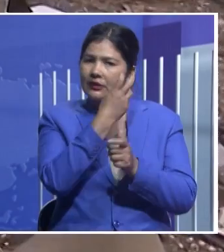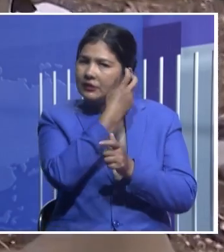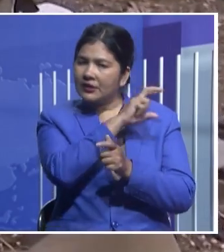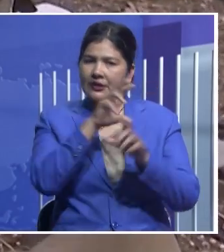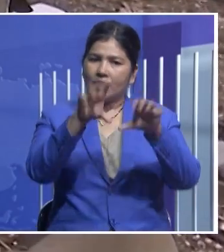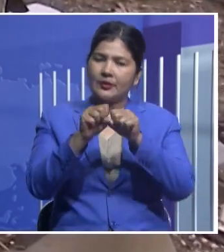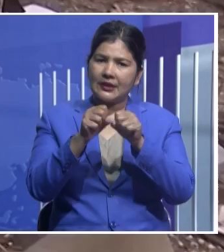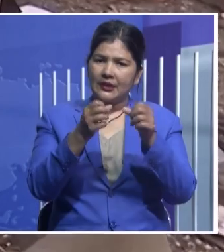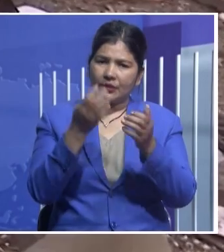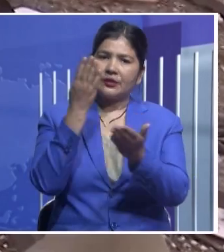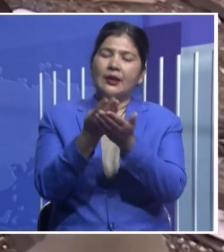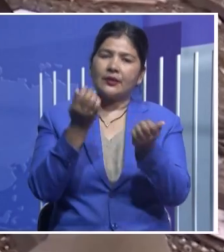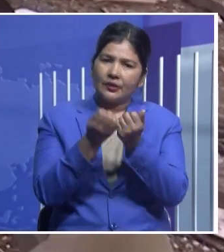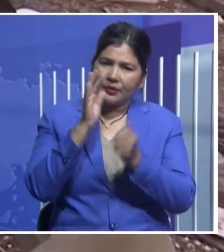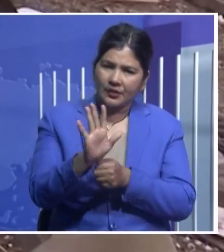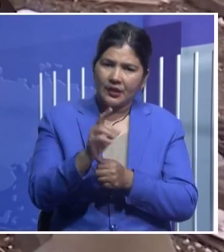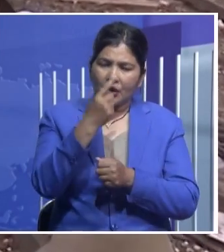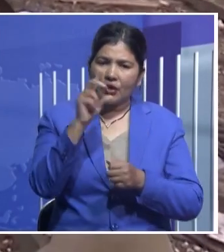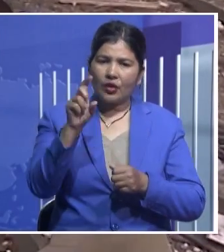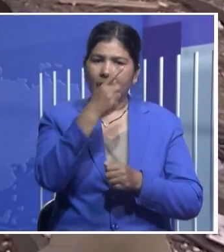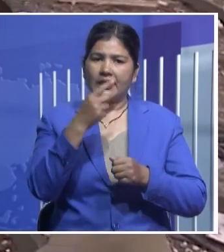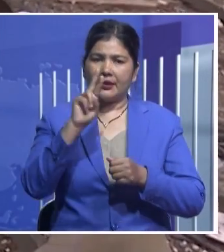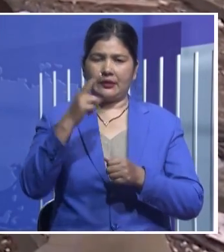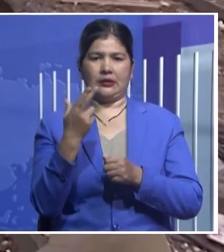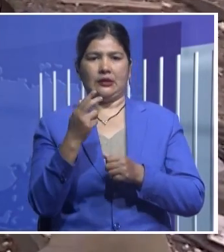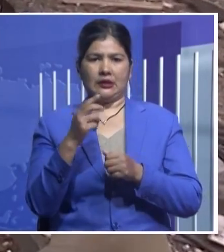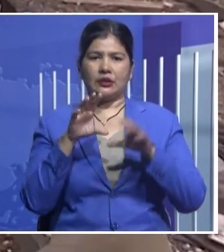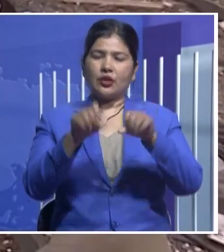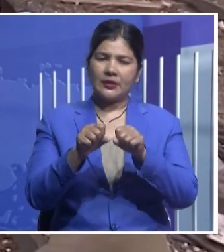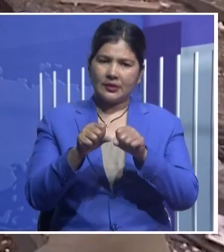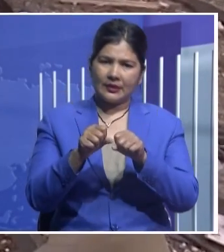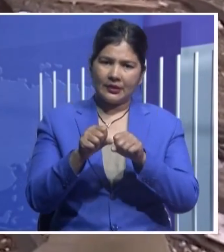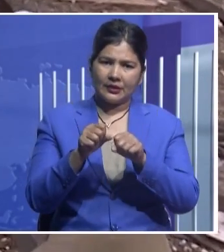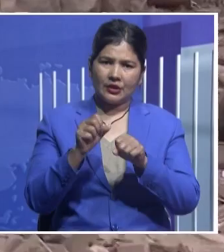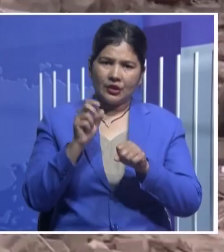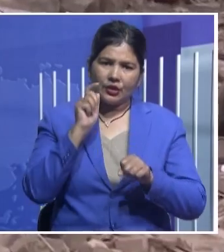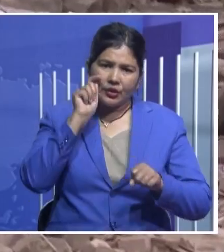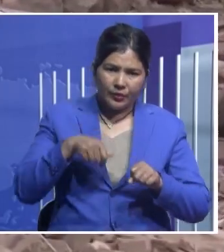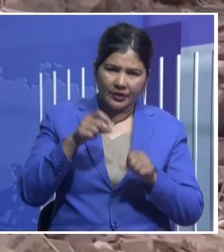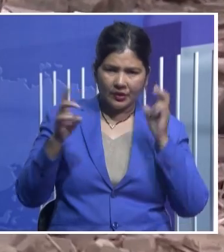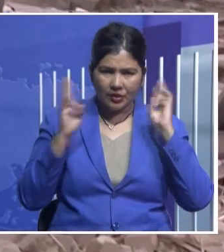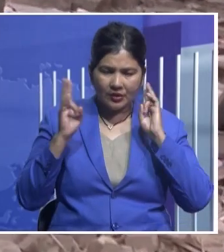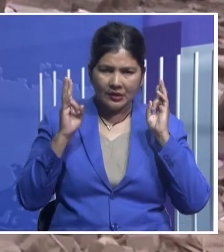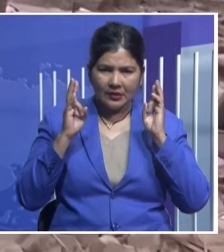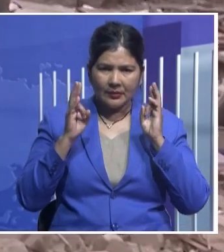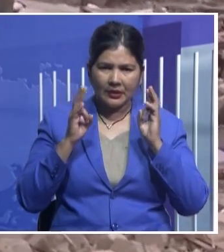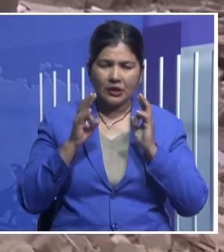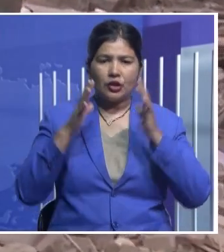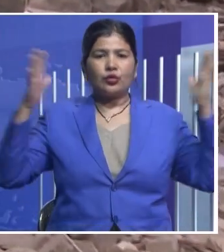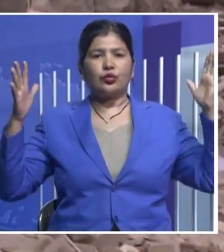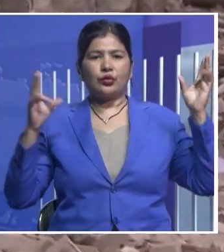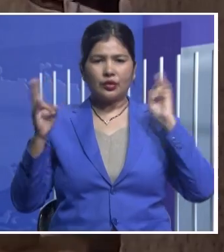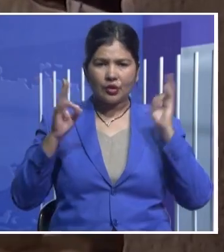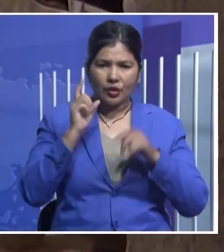कब्जामा लिएको दावी गरेको छ। खेरसन रुसले अहिलेसम्म कब्जामा लिएको युक्रेनको सहरमध्ये सबैभन्दा ठूलो सहर हो। युक्रेनका